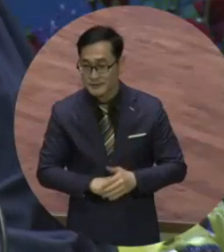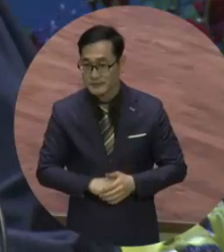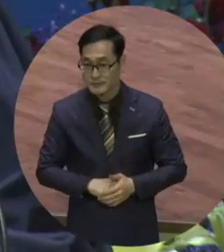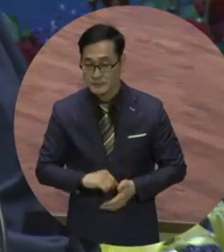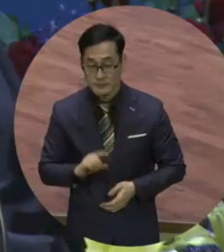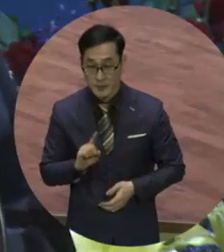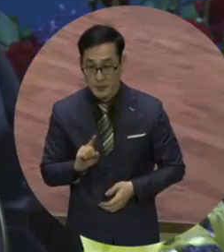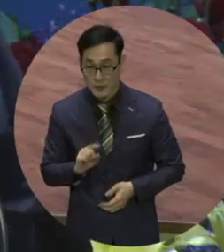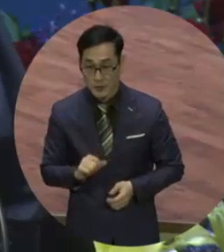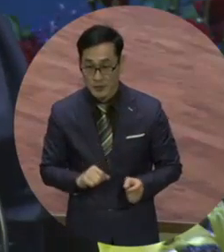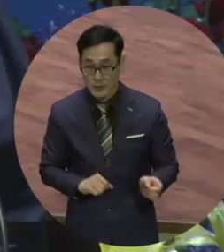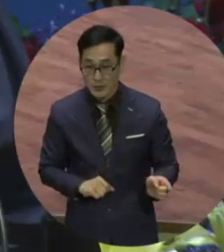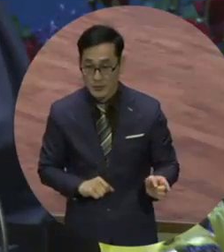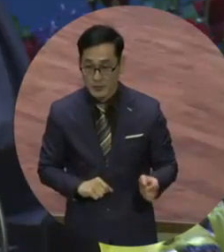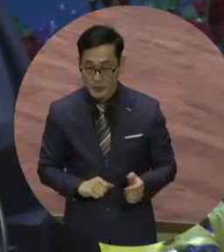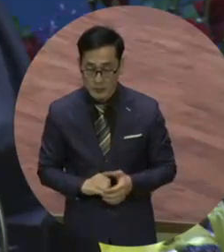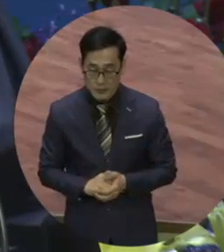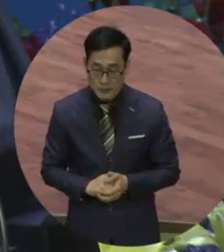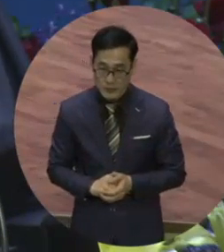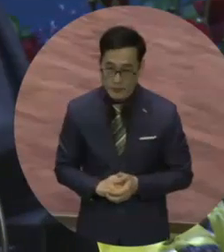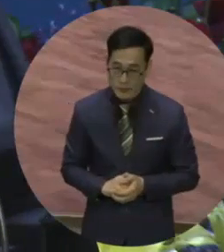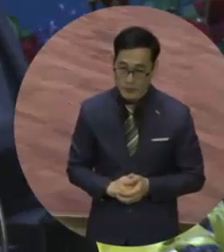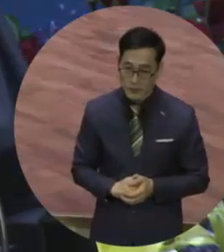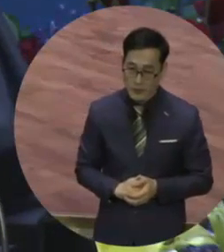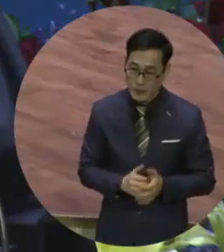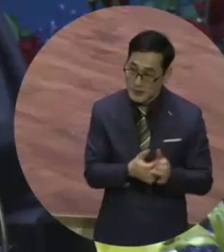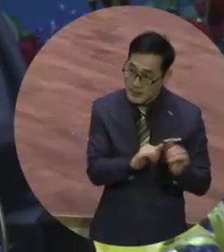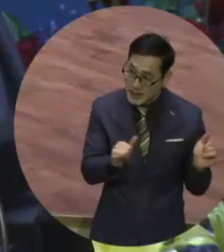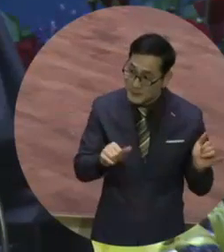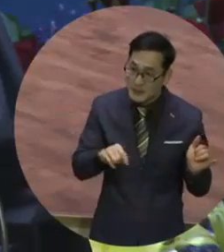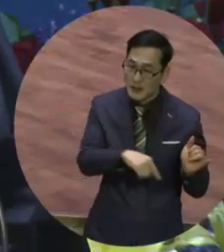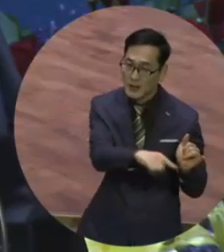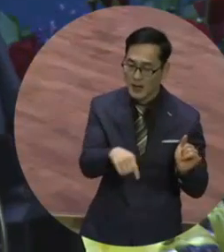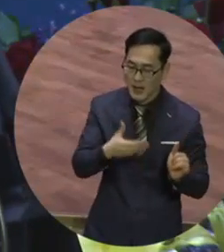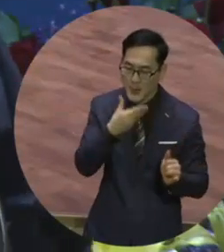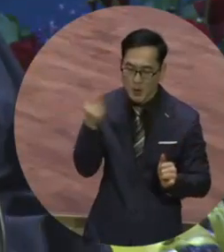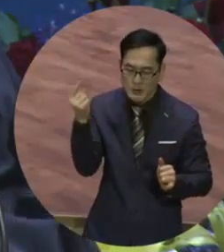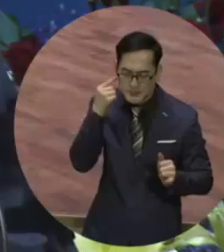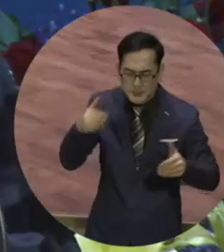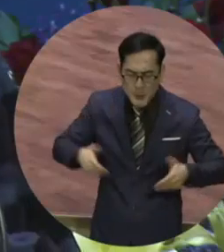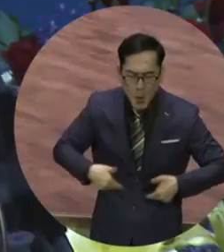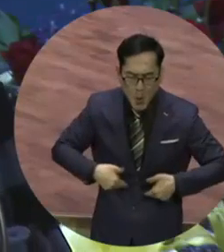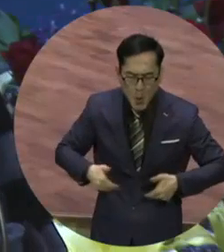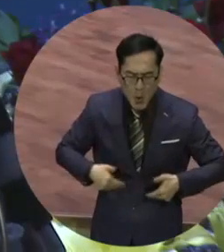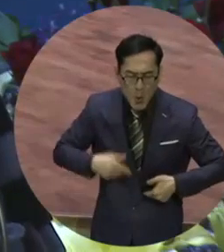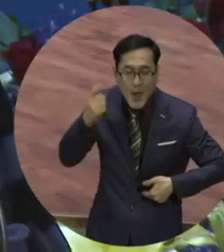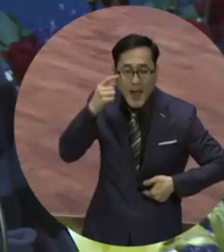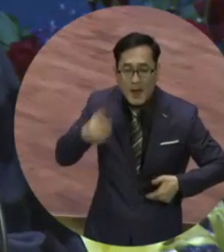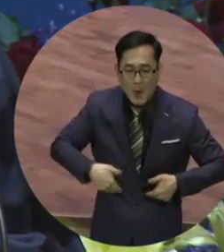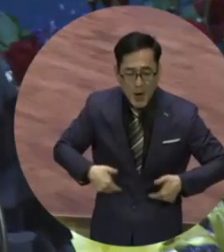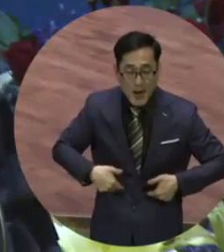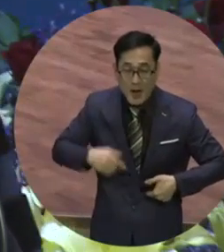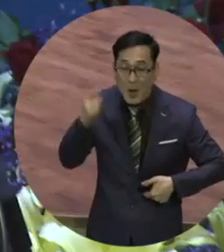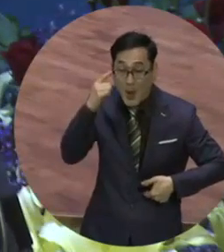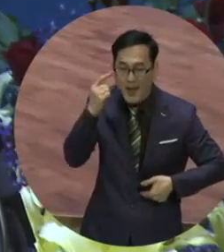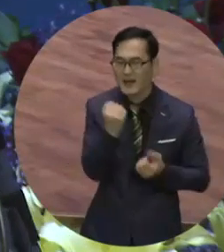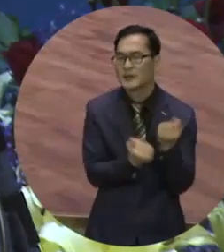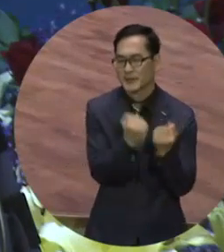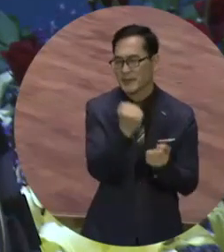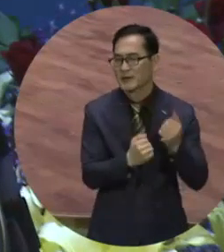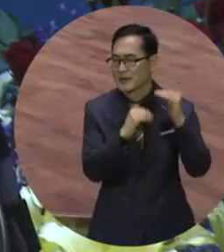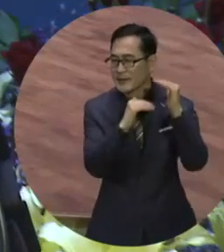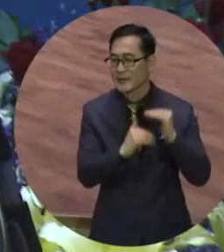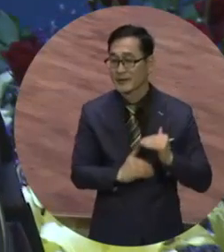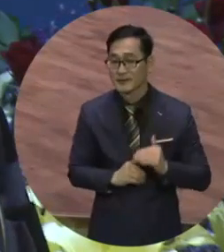이제는 왜 인간에게 이런 복음이 필요한지에 대해서 구체적으로 설명을 하고 있습니다. 특별히